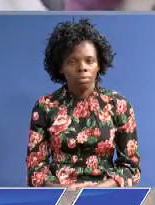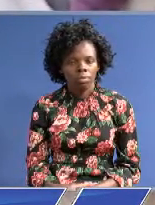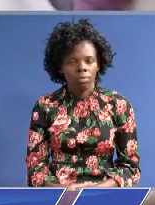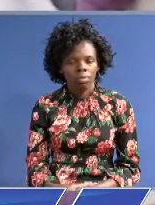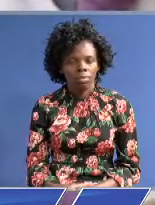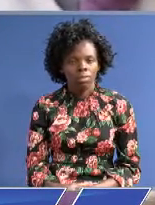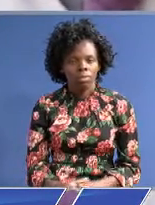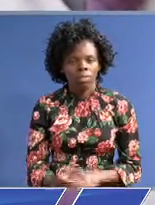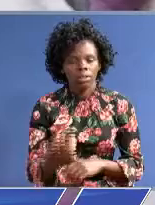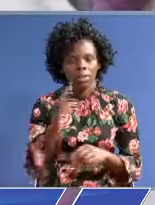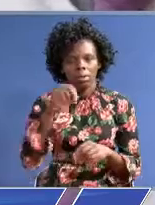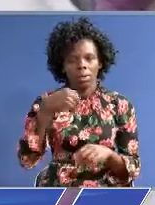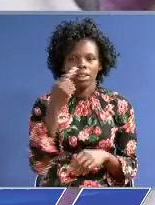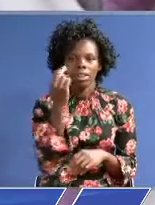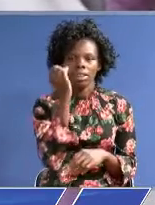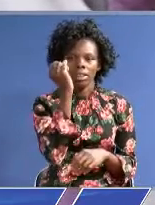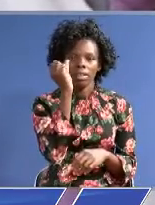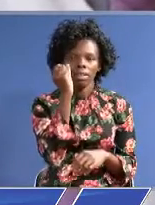dhidi ya hepatitis B,